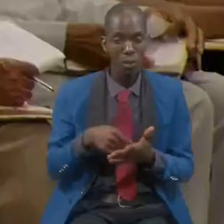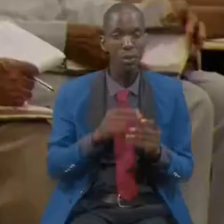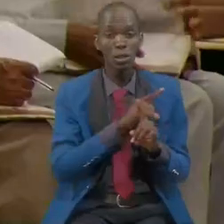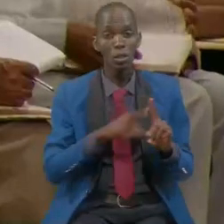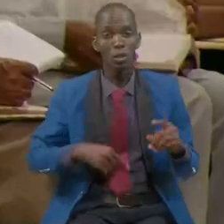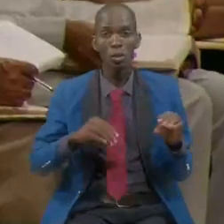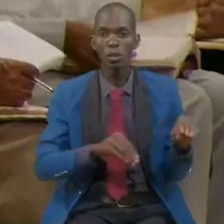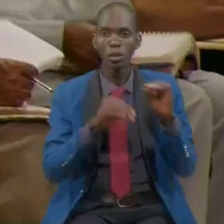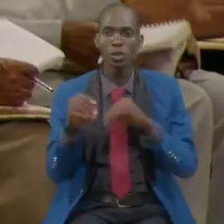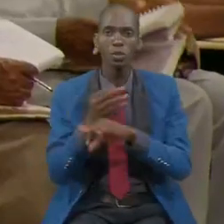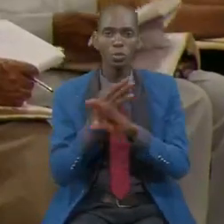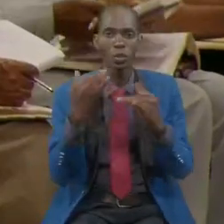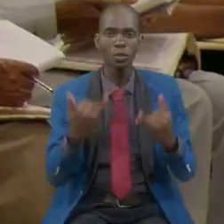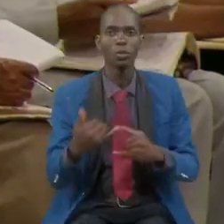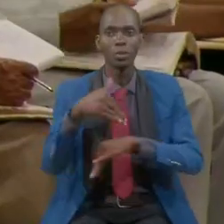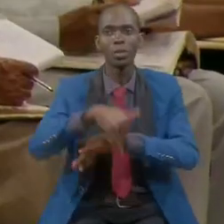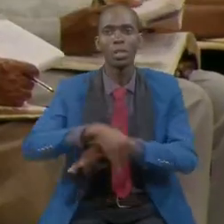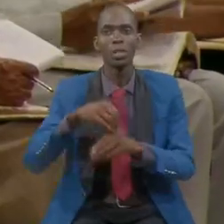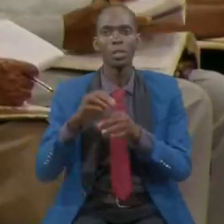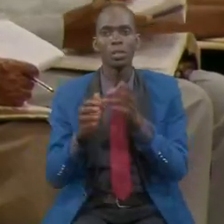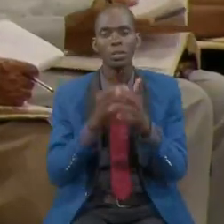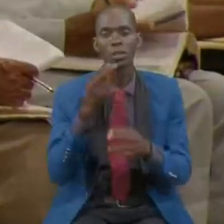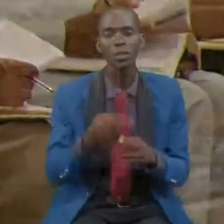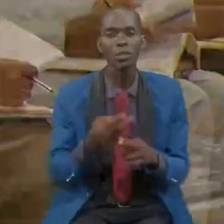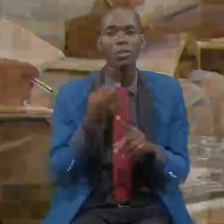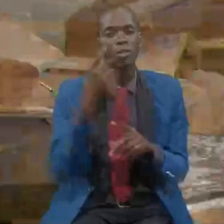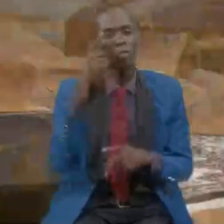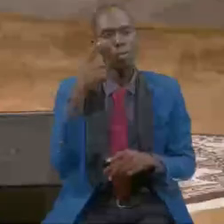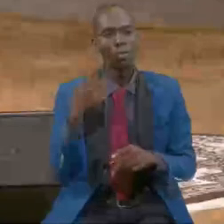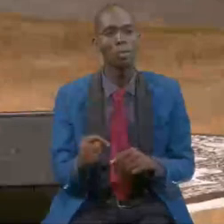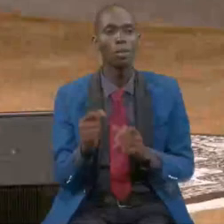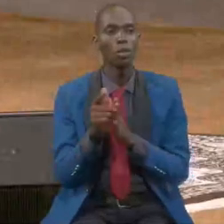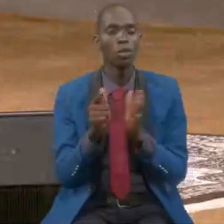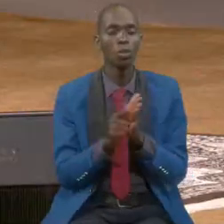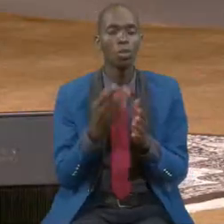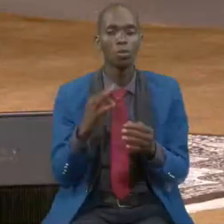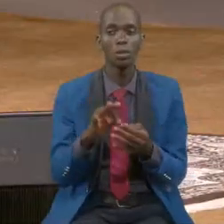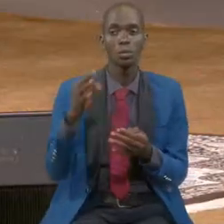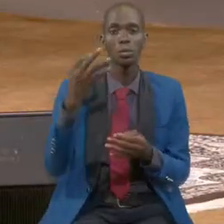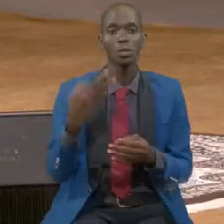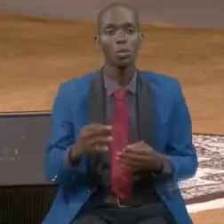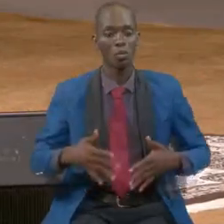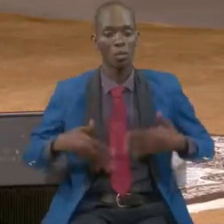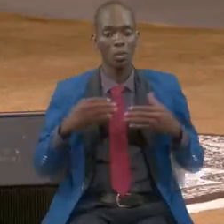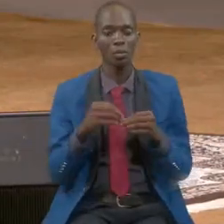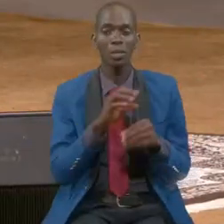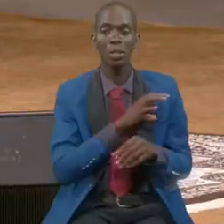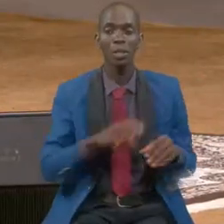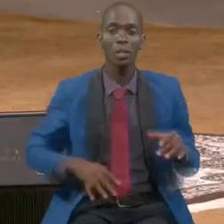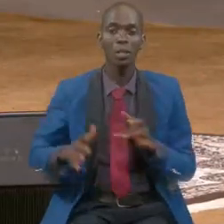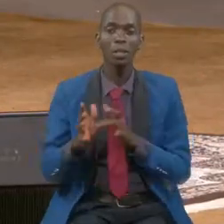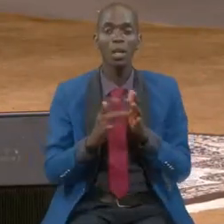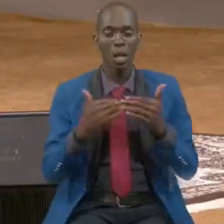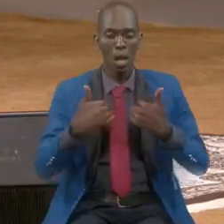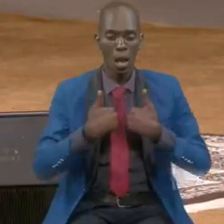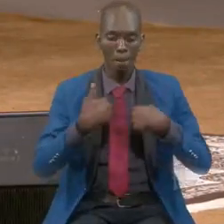puisque le Seigneur vous a affranchi ce soir. En effet, la loi de l'Esprit de vie en Jésus-Christ m'a